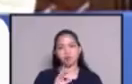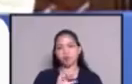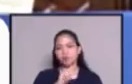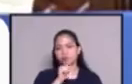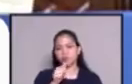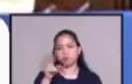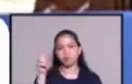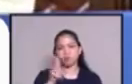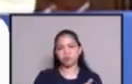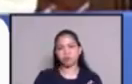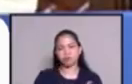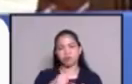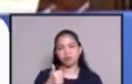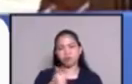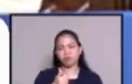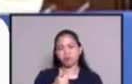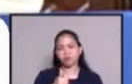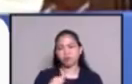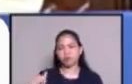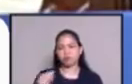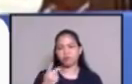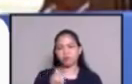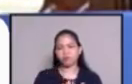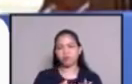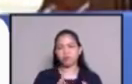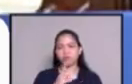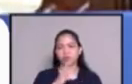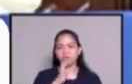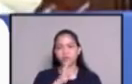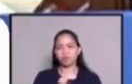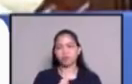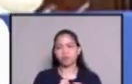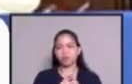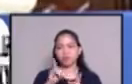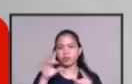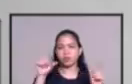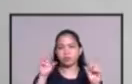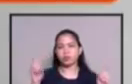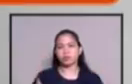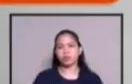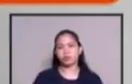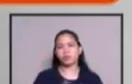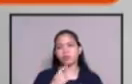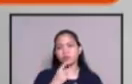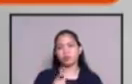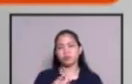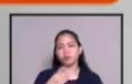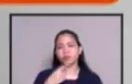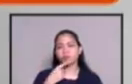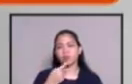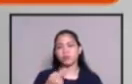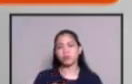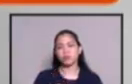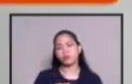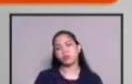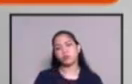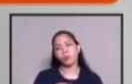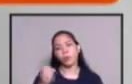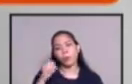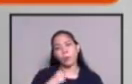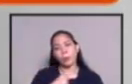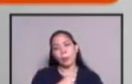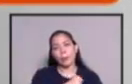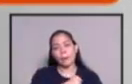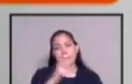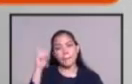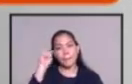anything that would be an illegal document. Sa kanyang pahayag, sinabi ni Senate President